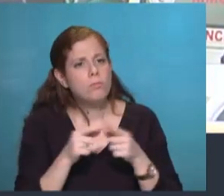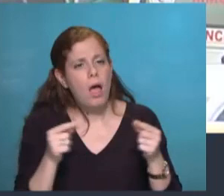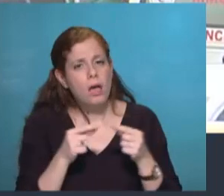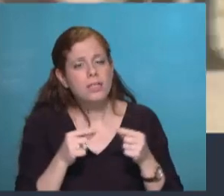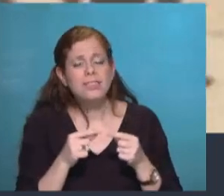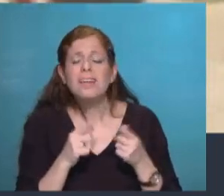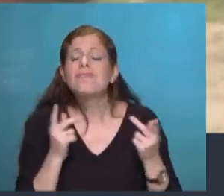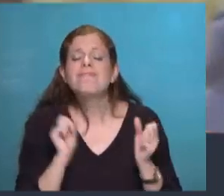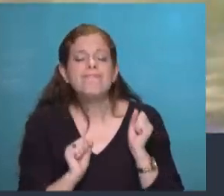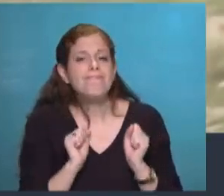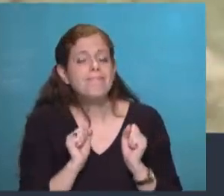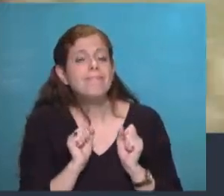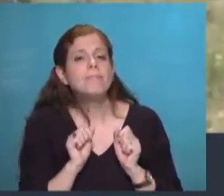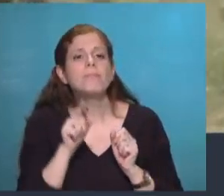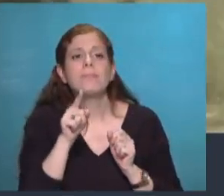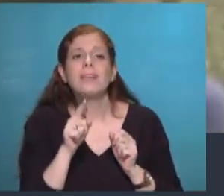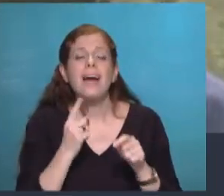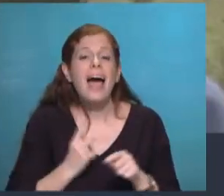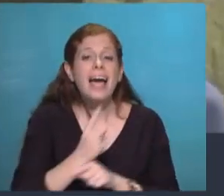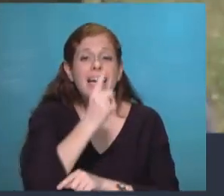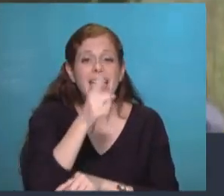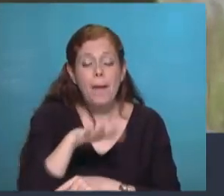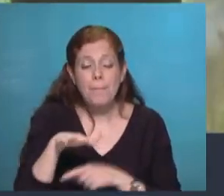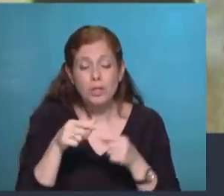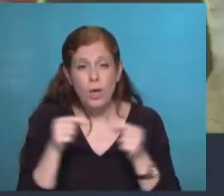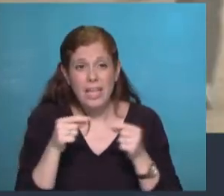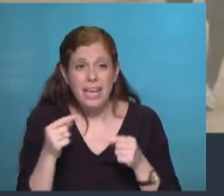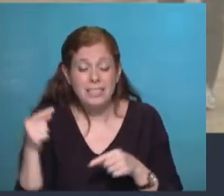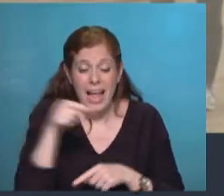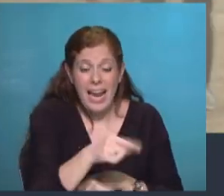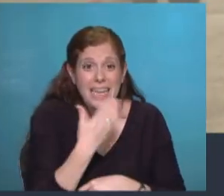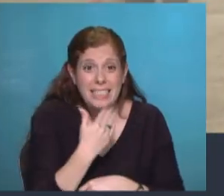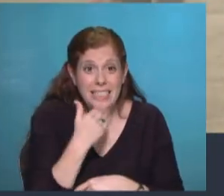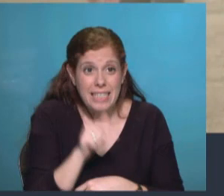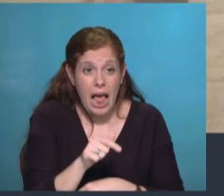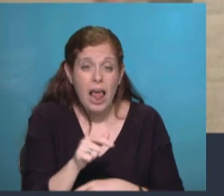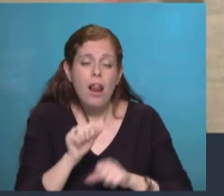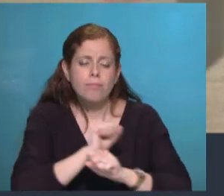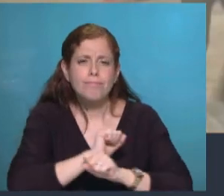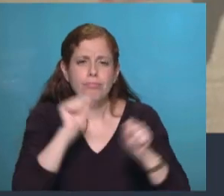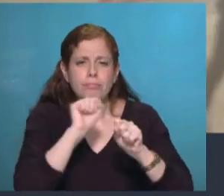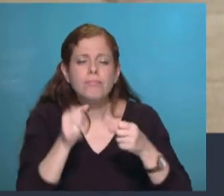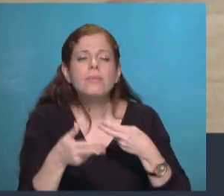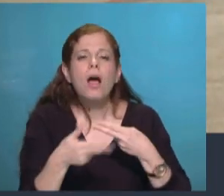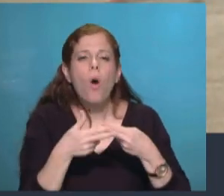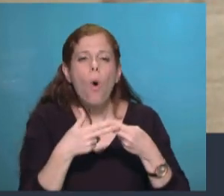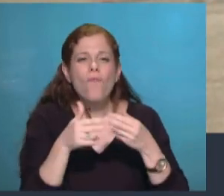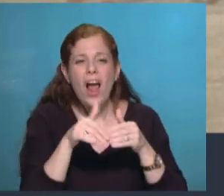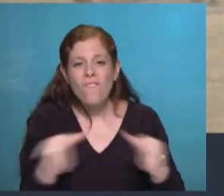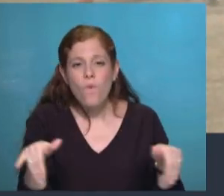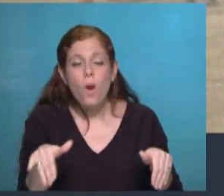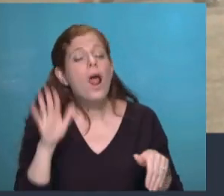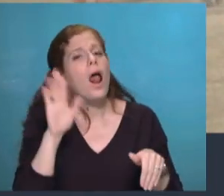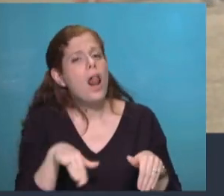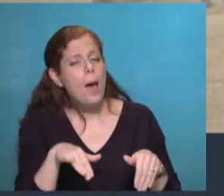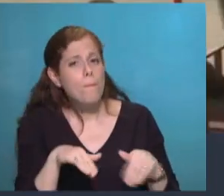שברירית מתמיד. רקטה שוגרה מרצועת עזה לשטח ישראל מתפוצצת בקרבת הגבול על אף המגעים